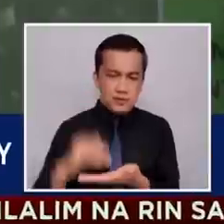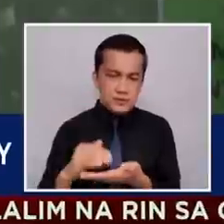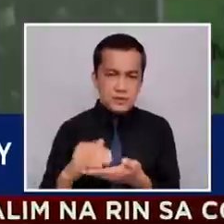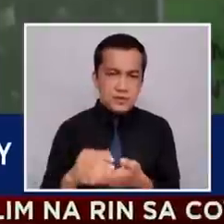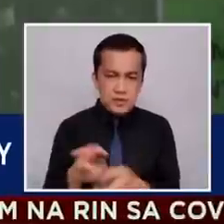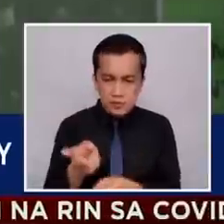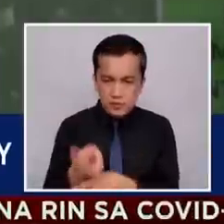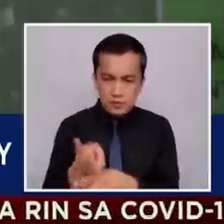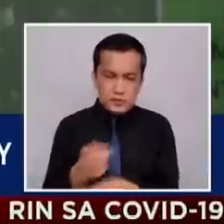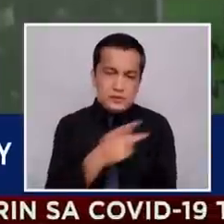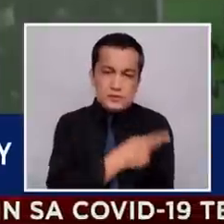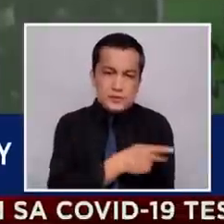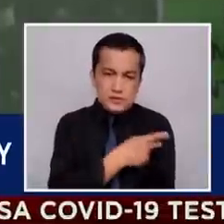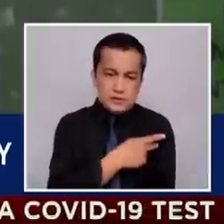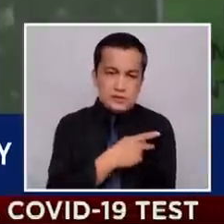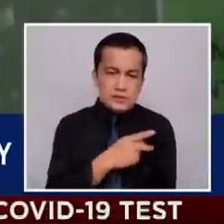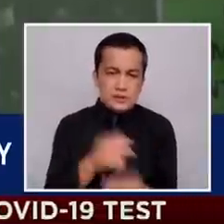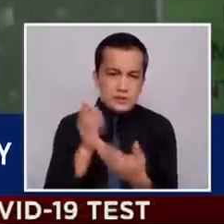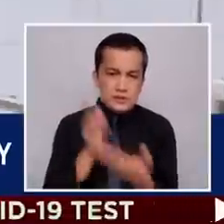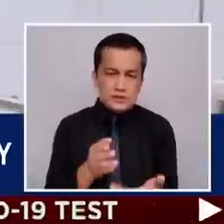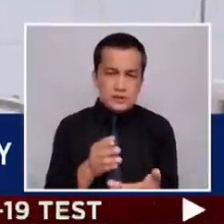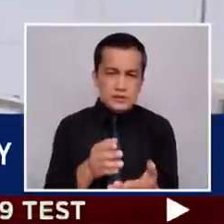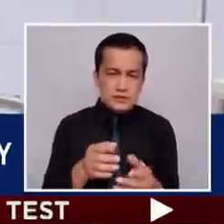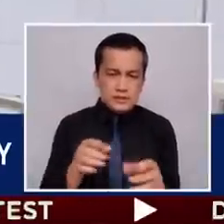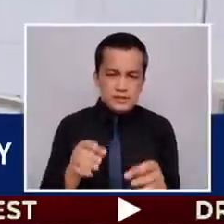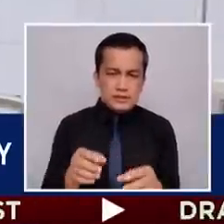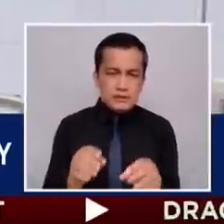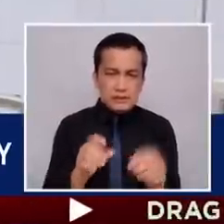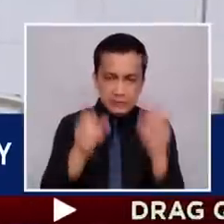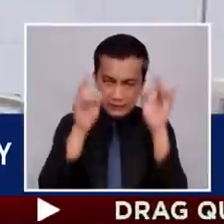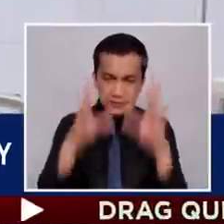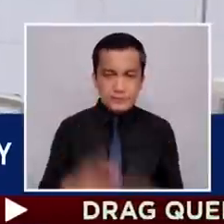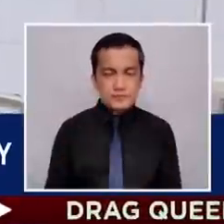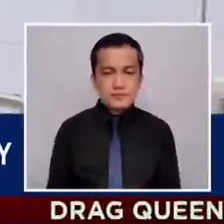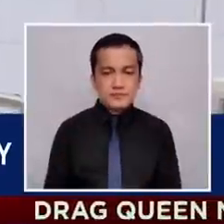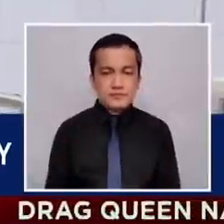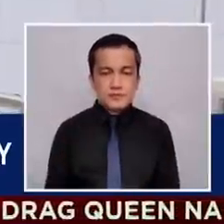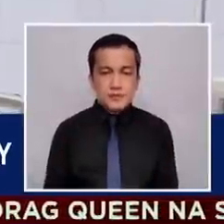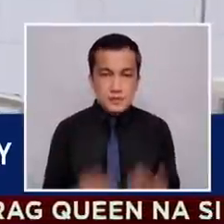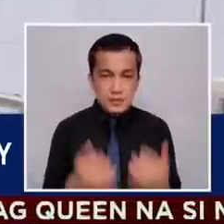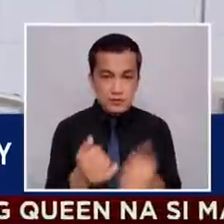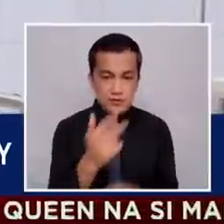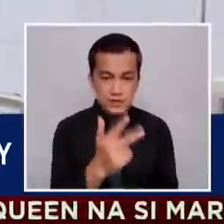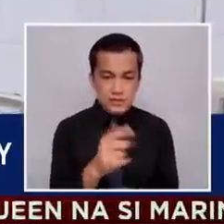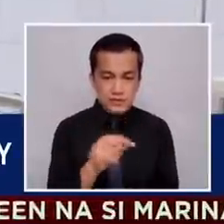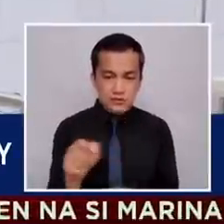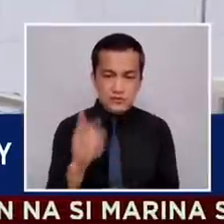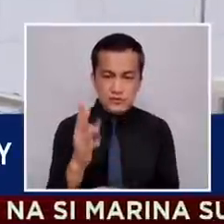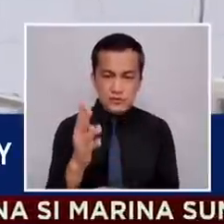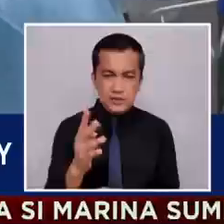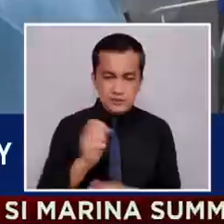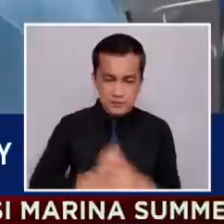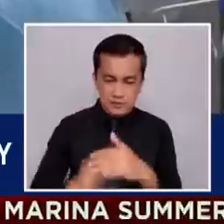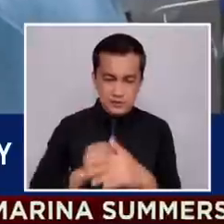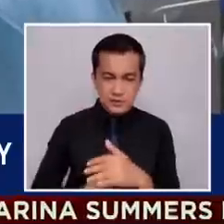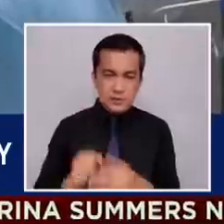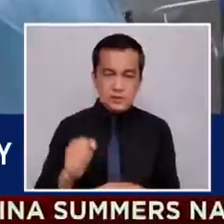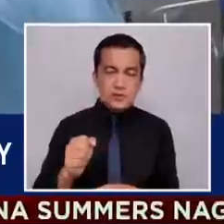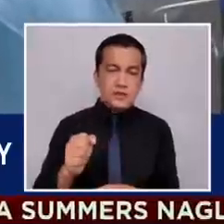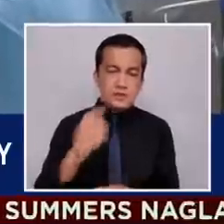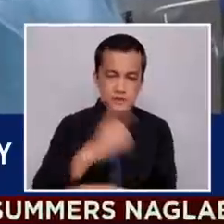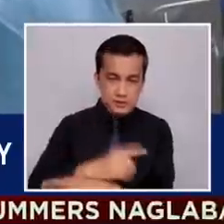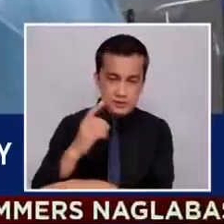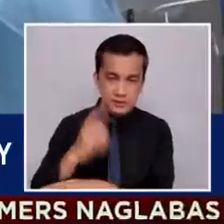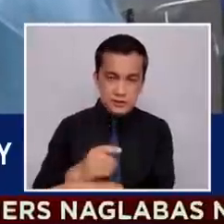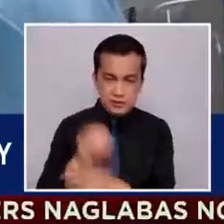na nadi-deliver na which are high risk. Sa ngayon, nasa 30 hanggang 40 deliveries kada araw ang naitatala sa Fabella